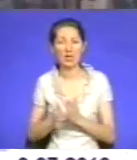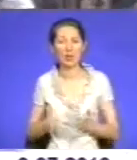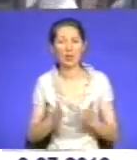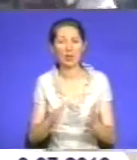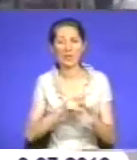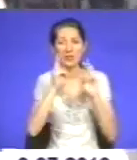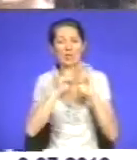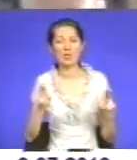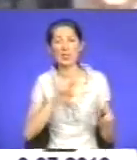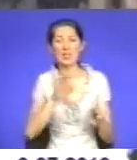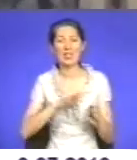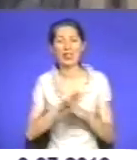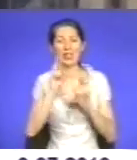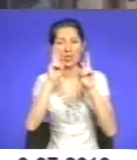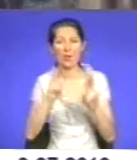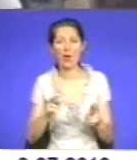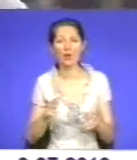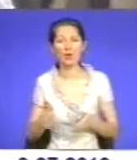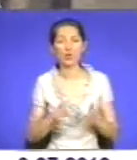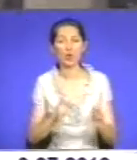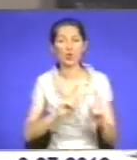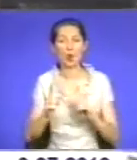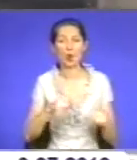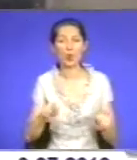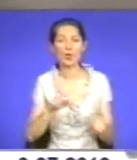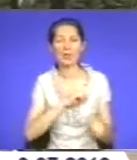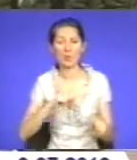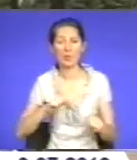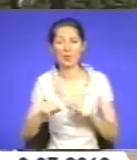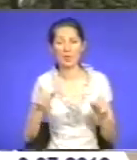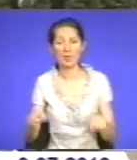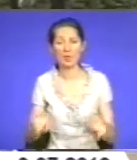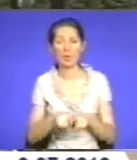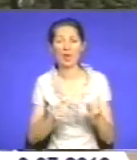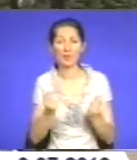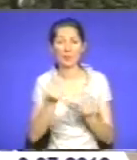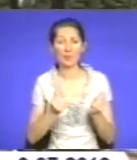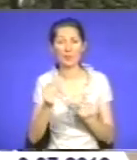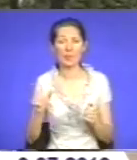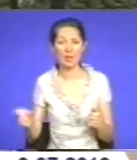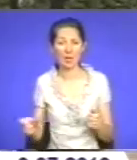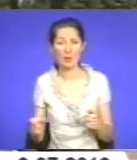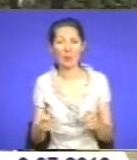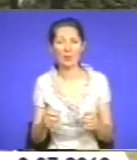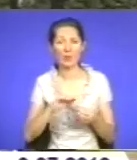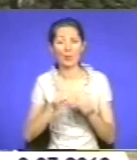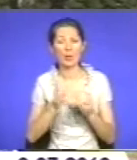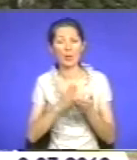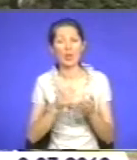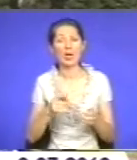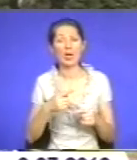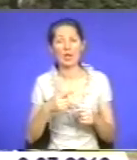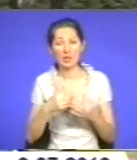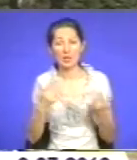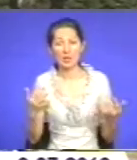правил дорожнього руху як самими велосипедистами, так і водіями автотранспорту. Проблеми бувають різні. В основному стосується поваги інших